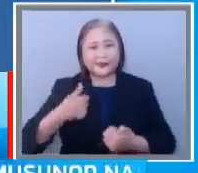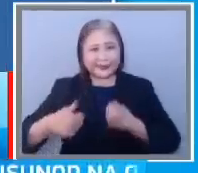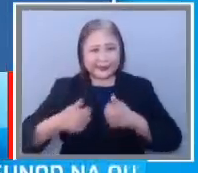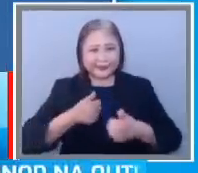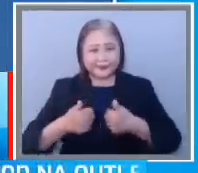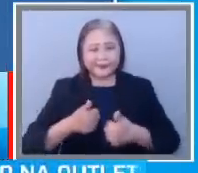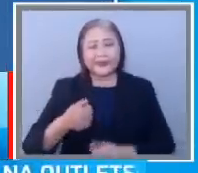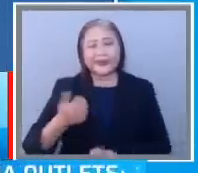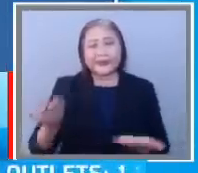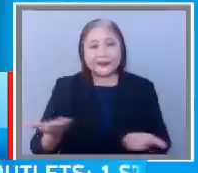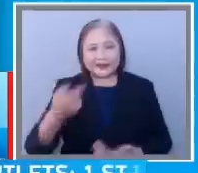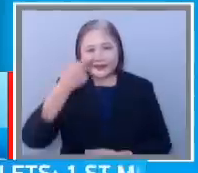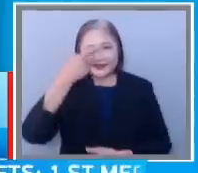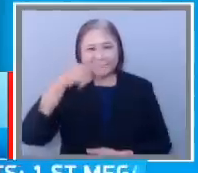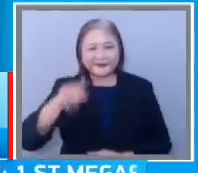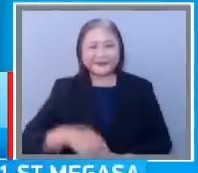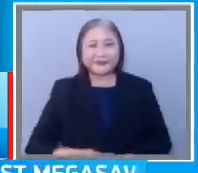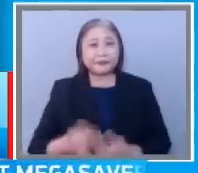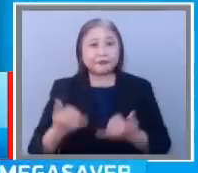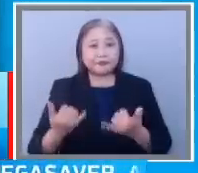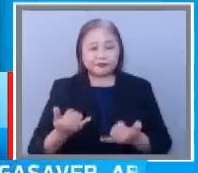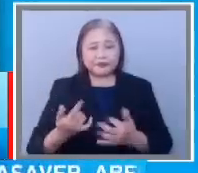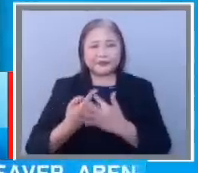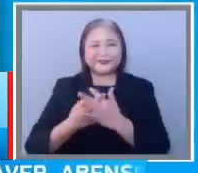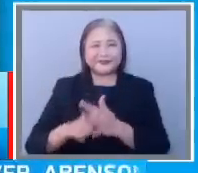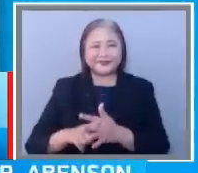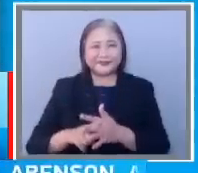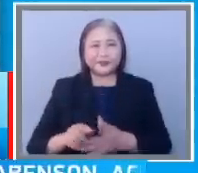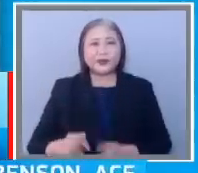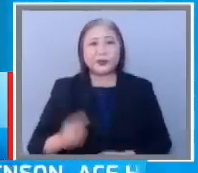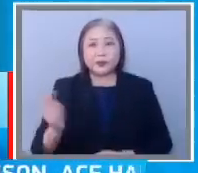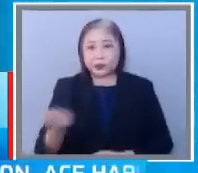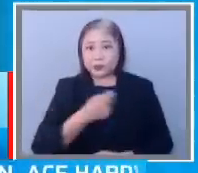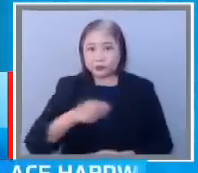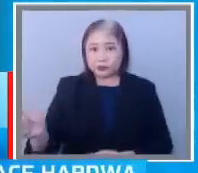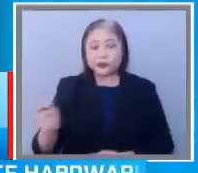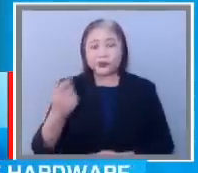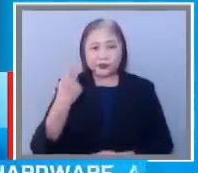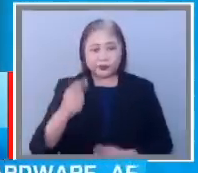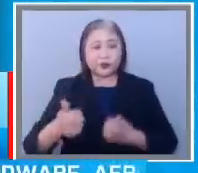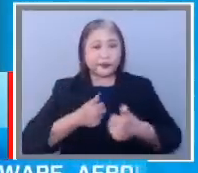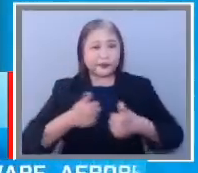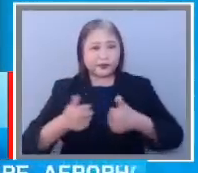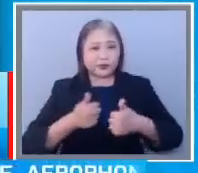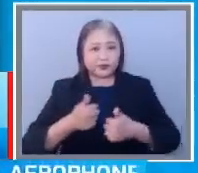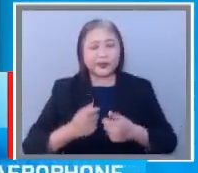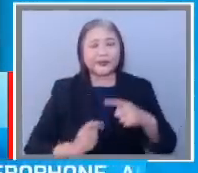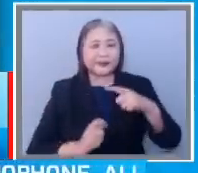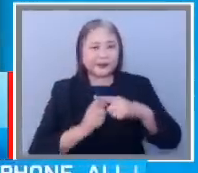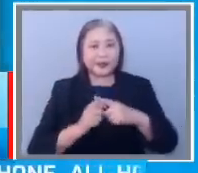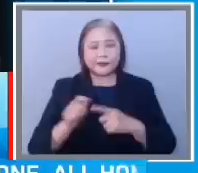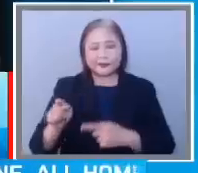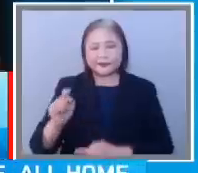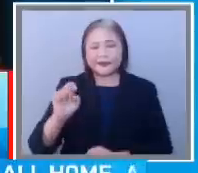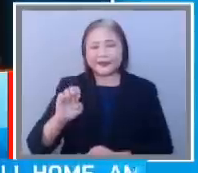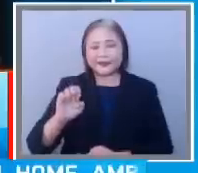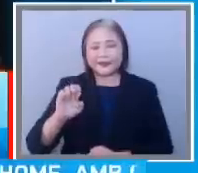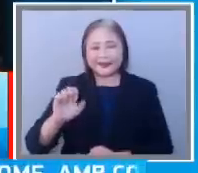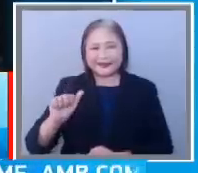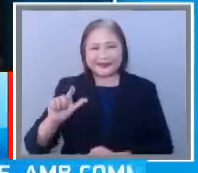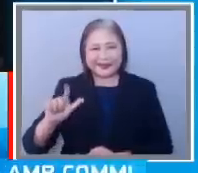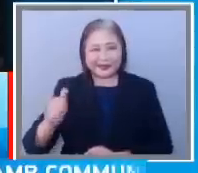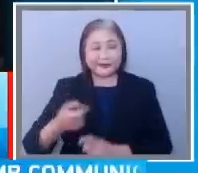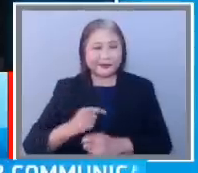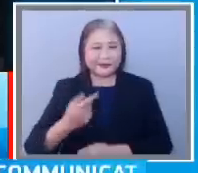Thailand. Ngayon pong araw, magsisimula ang main draw ng torneo kung saan top seed ang tennis player mula Canada. Nito pong